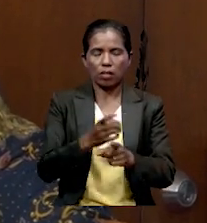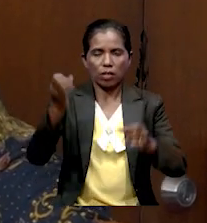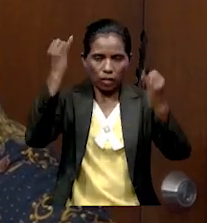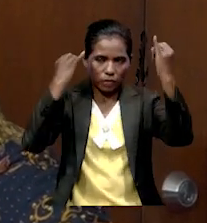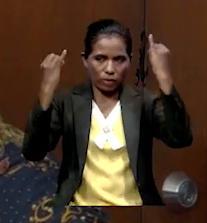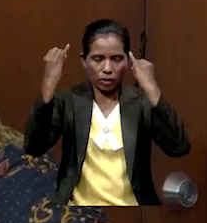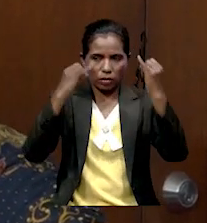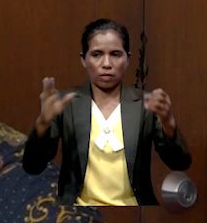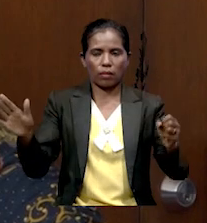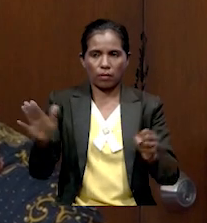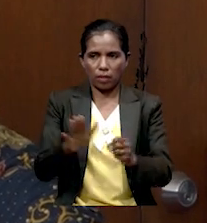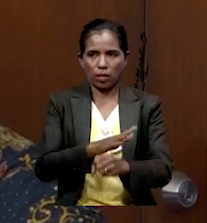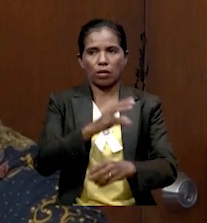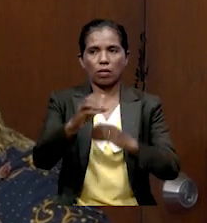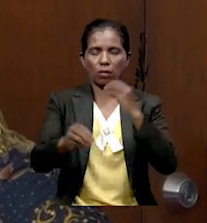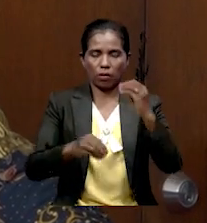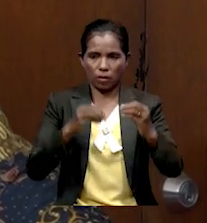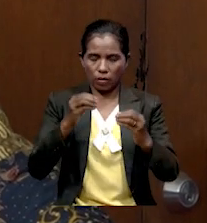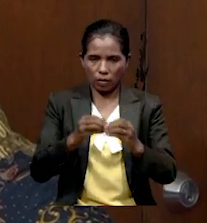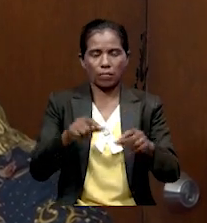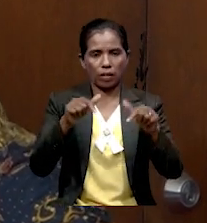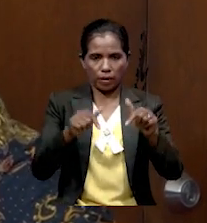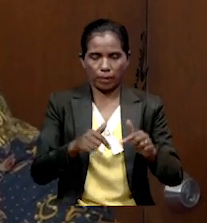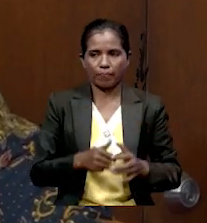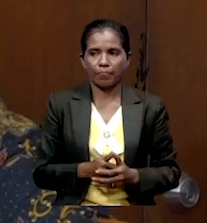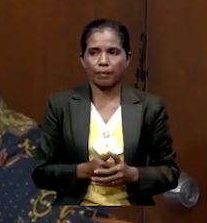informação completo con ba idane.